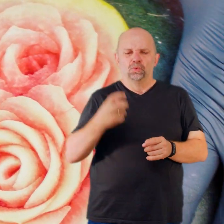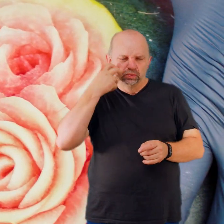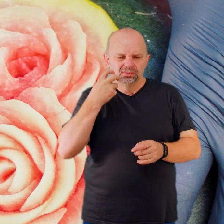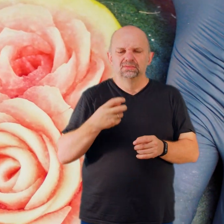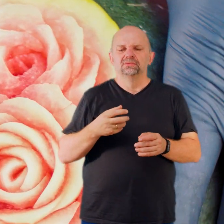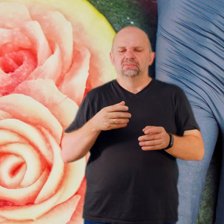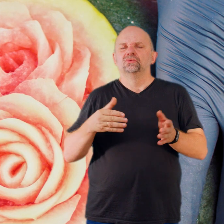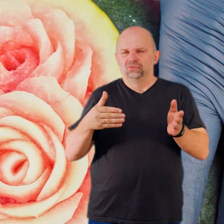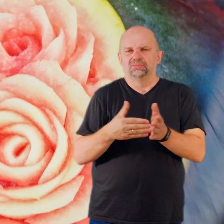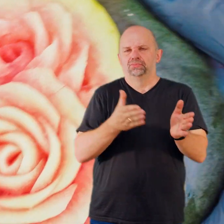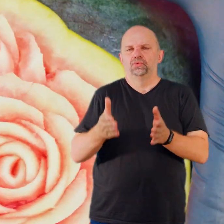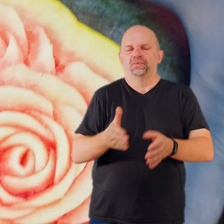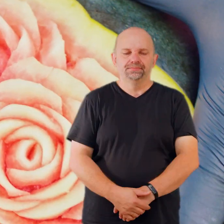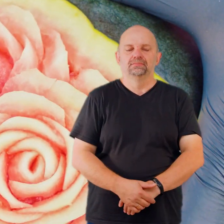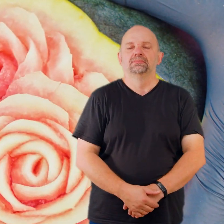sobie samą skóreczkę.